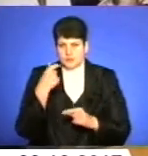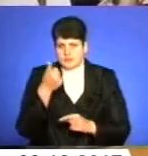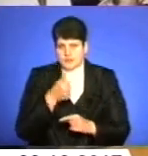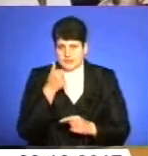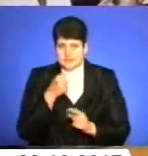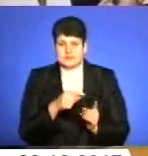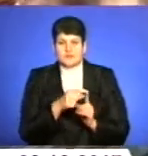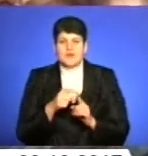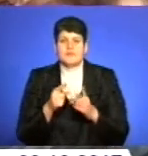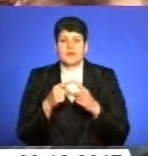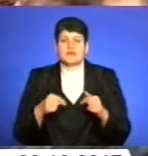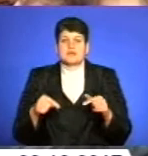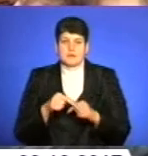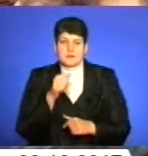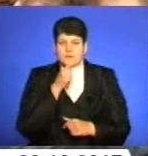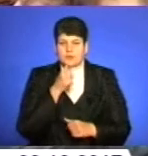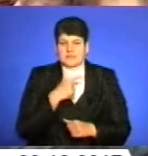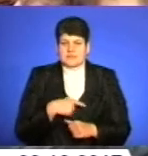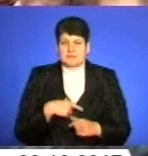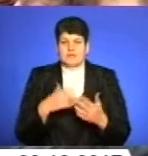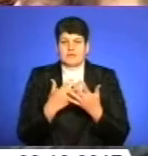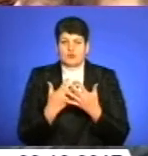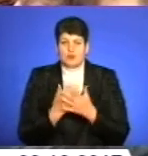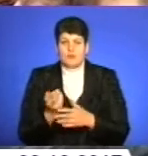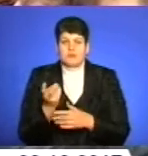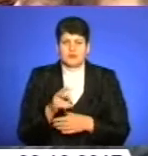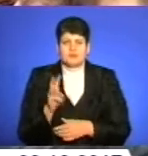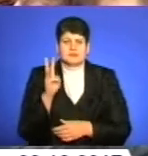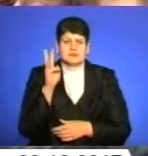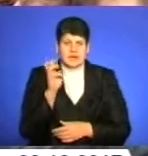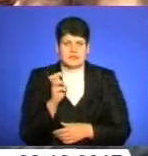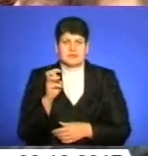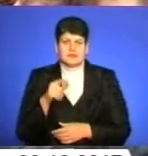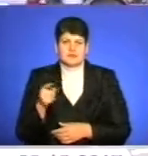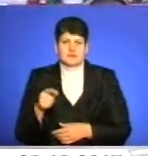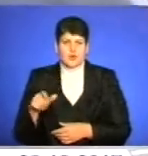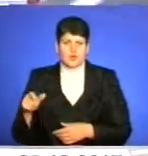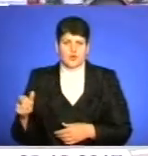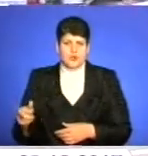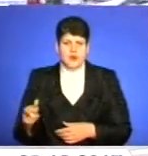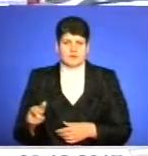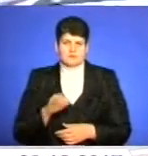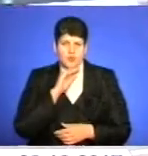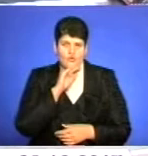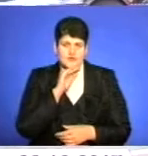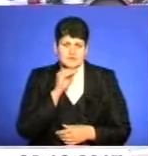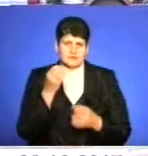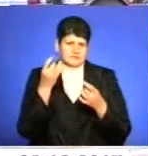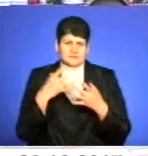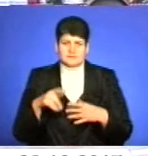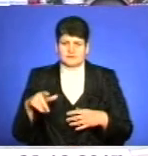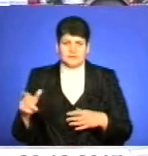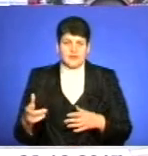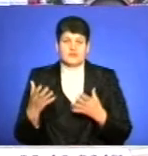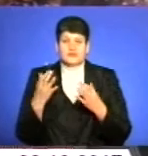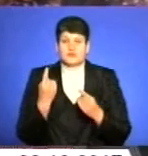За словами організаторів, спробувати себе у кіно прийшло понад 300 тернополян, як професійних акторів, так і аматорів. Ще